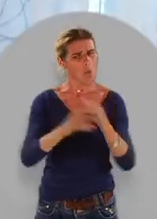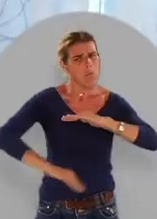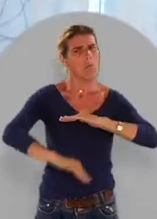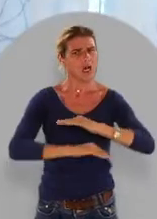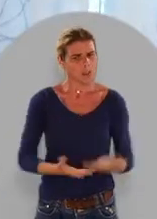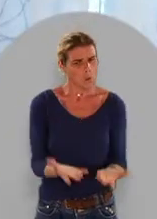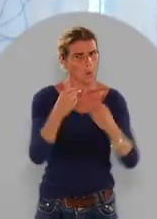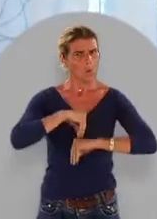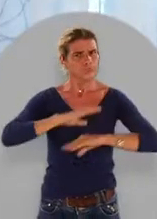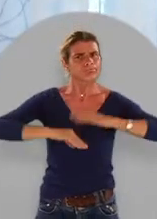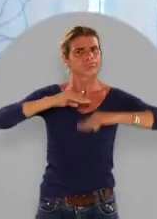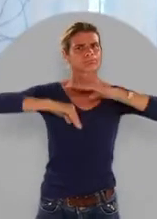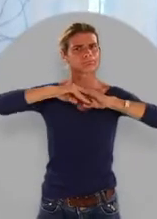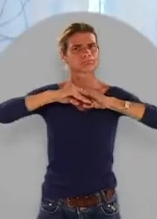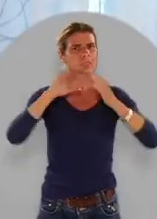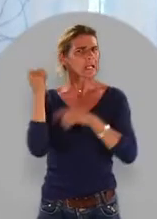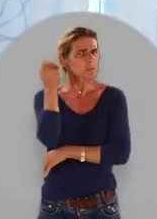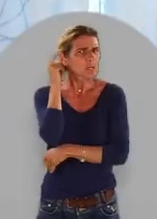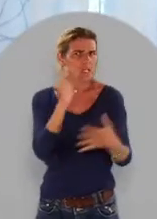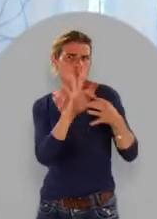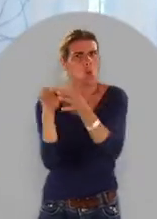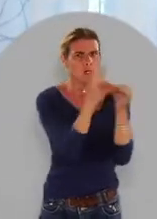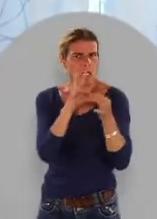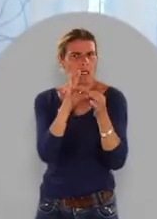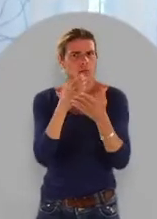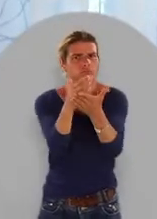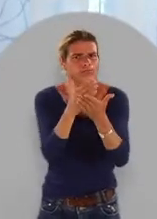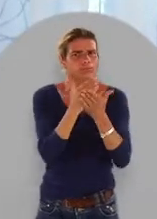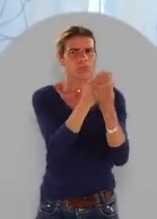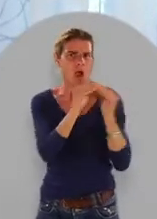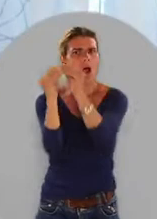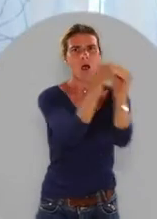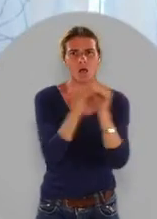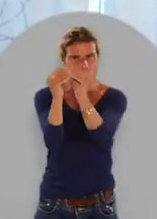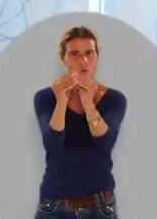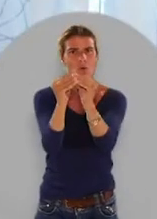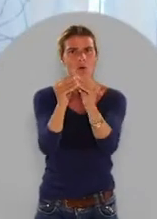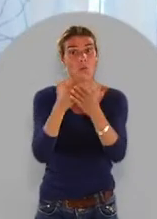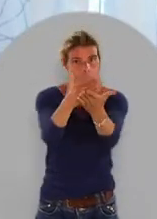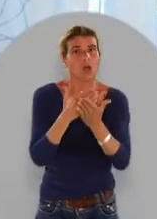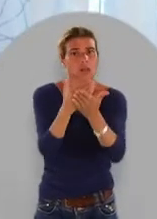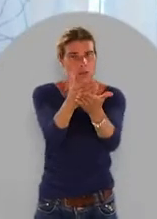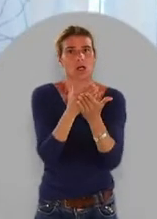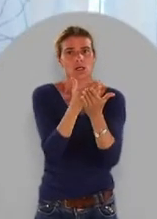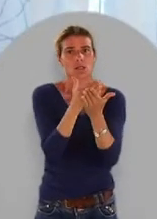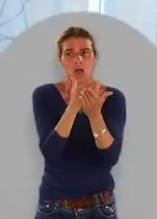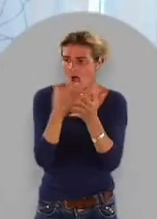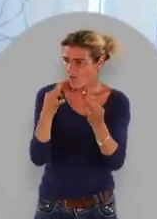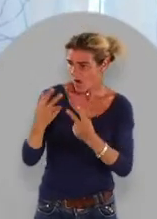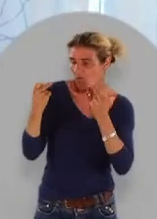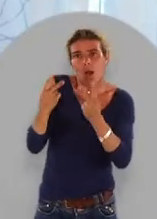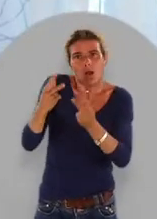construit l'esprit de solidarité l'entente l'amour le partage la transmission des